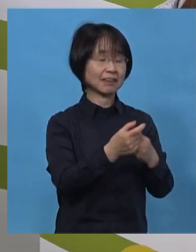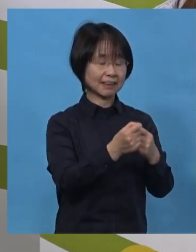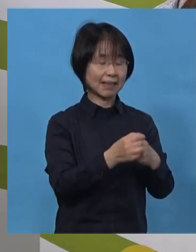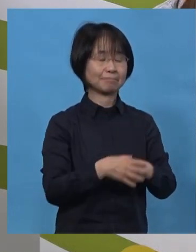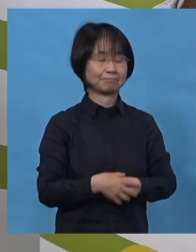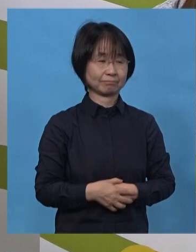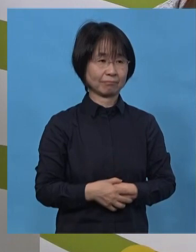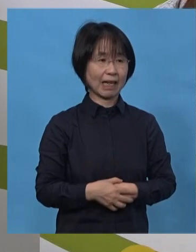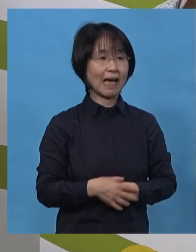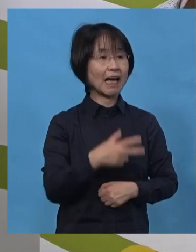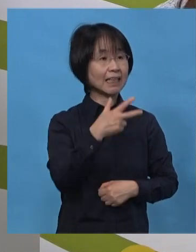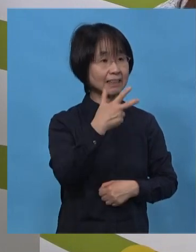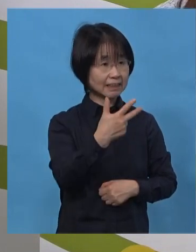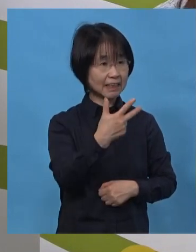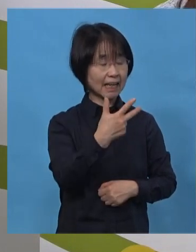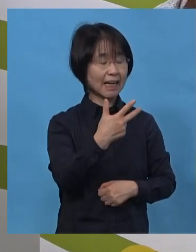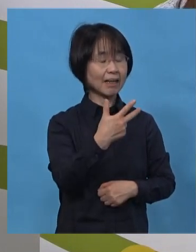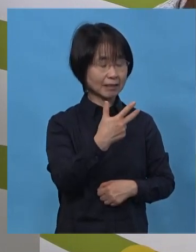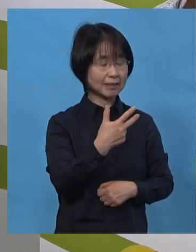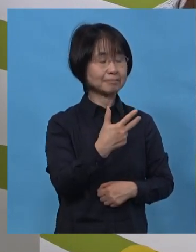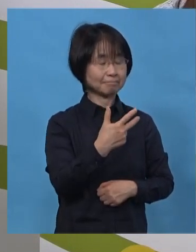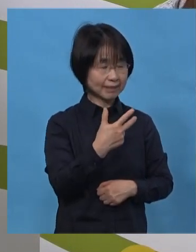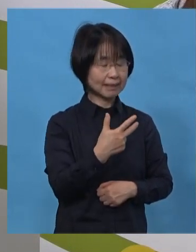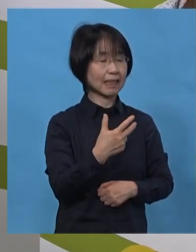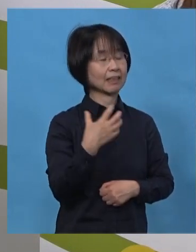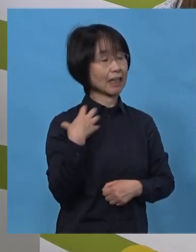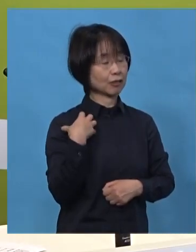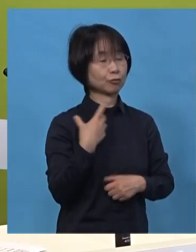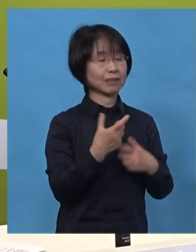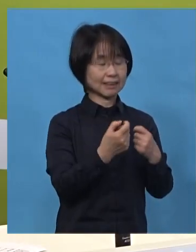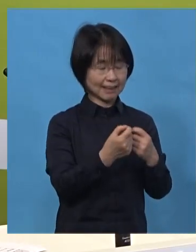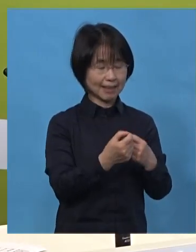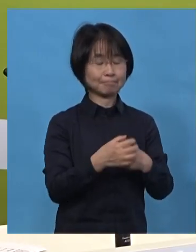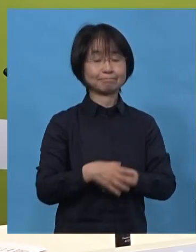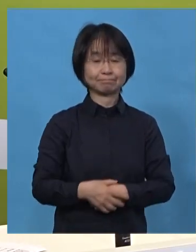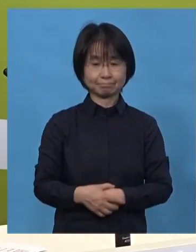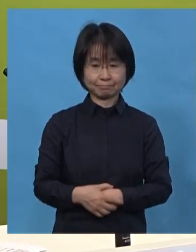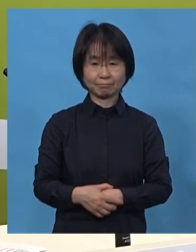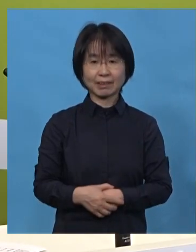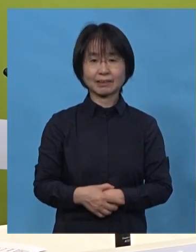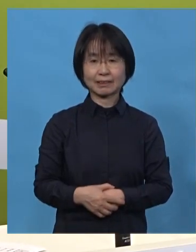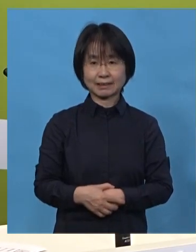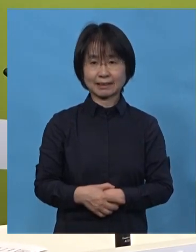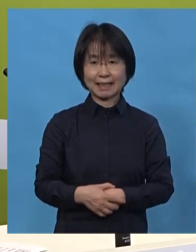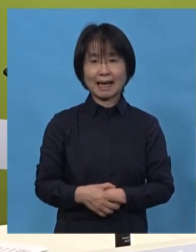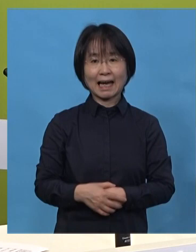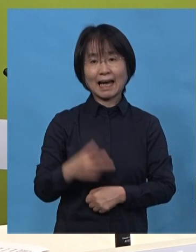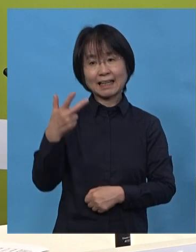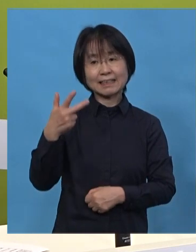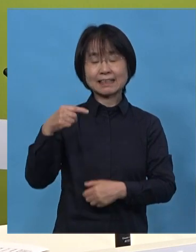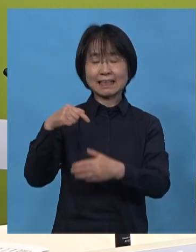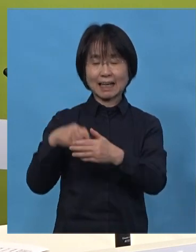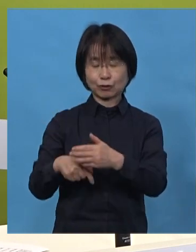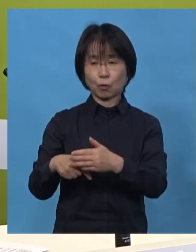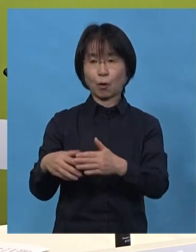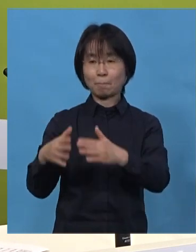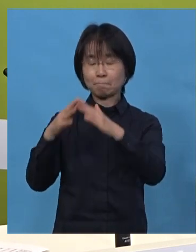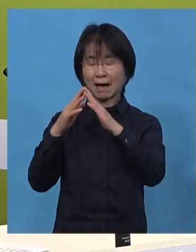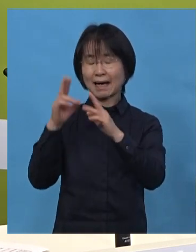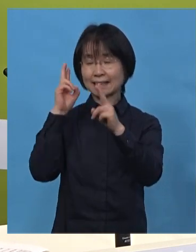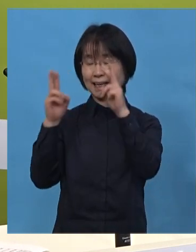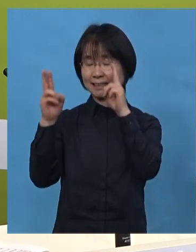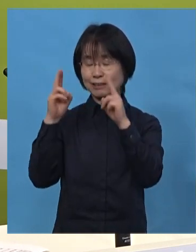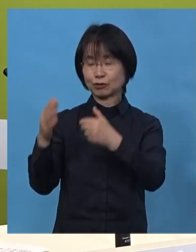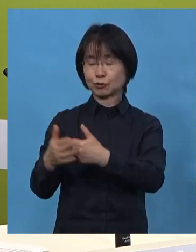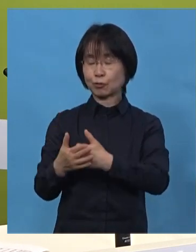は東近江市で除雪をしてくださるんでしょうかはい東近江市では市内の建設業者に協力を